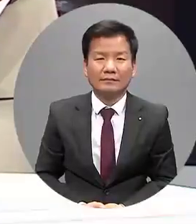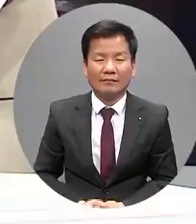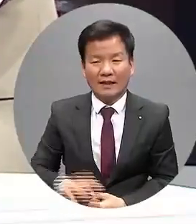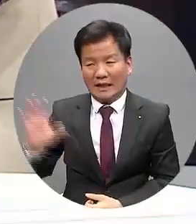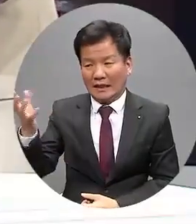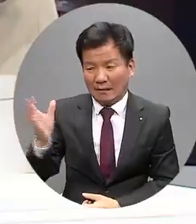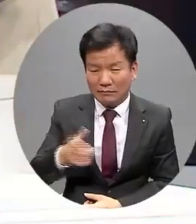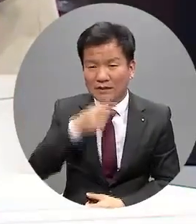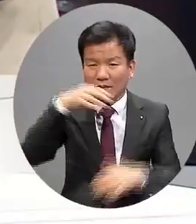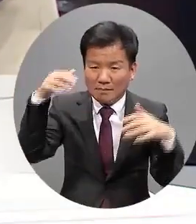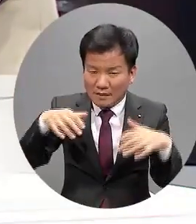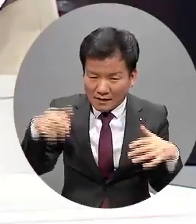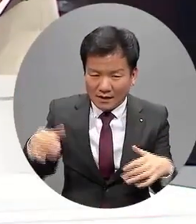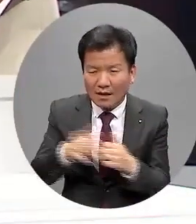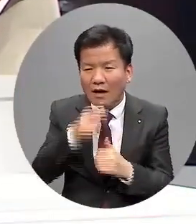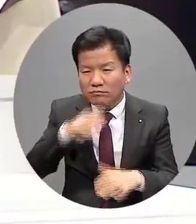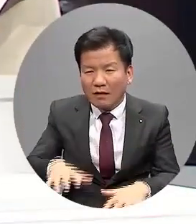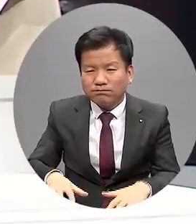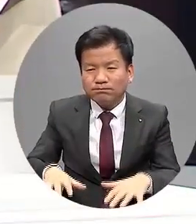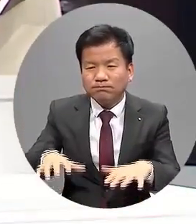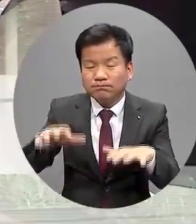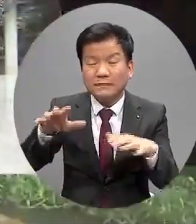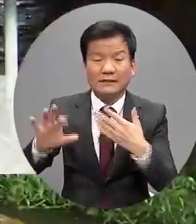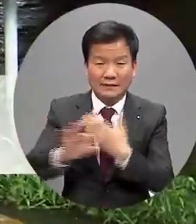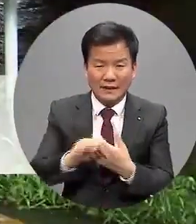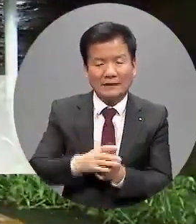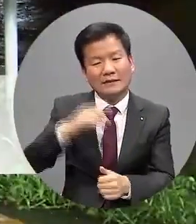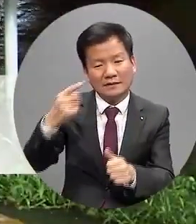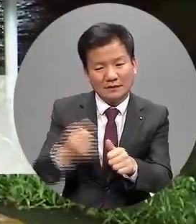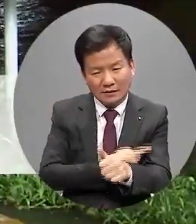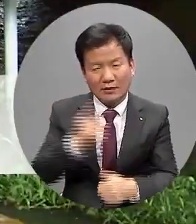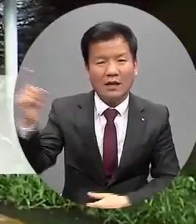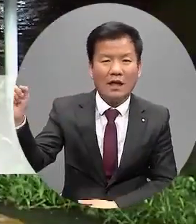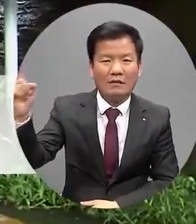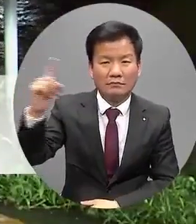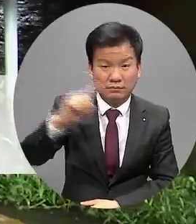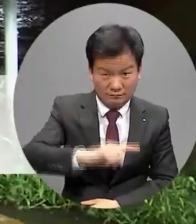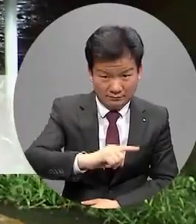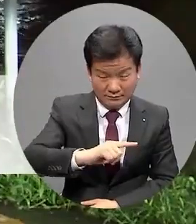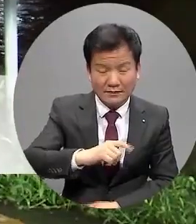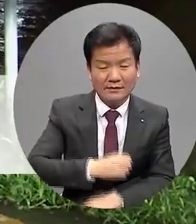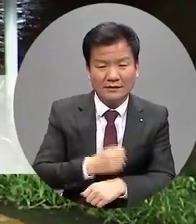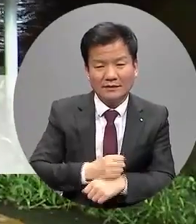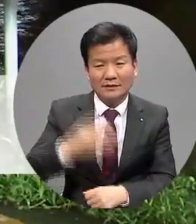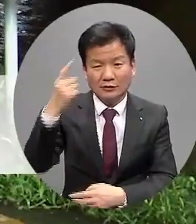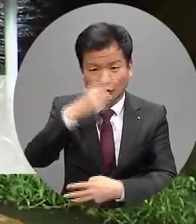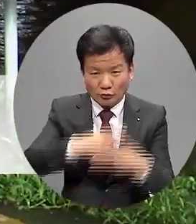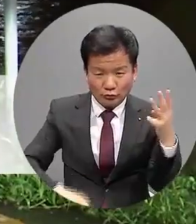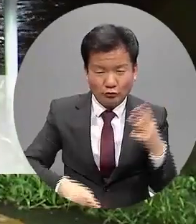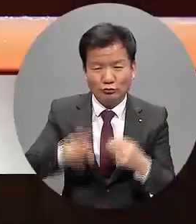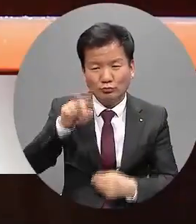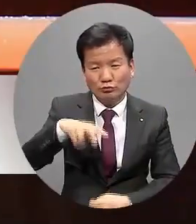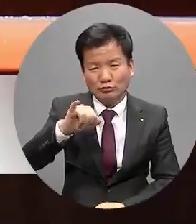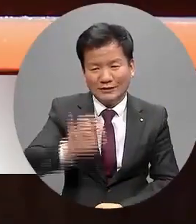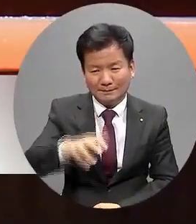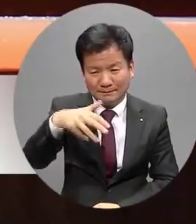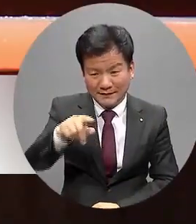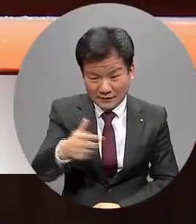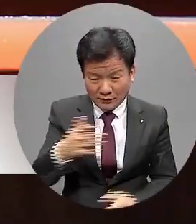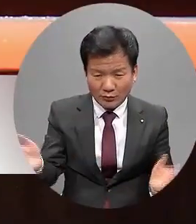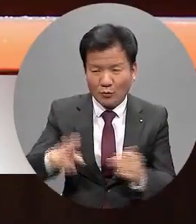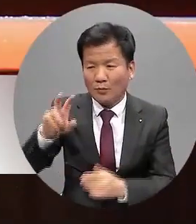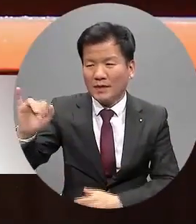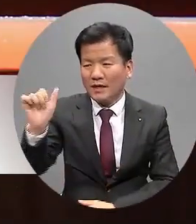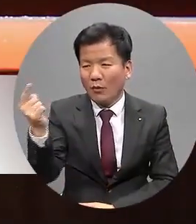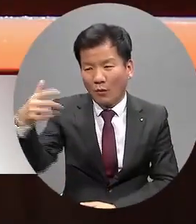태풍과 집중 호로 수위가 급 상승하면 자동으로 출입을 차단하는 시설에 청주 무심천 미호천 1